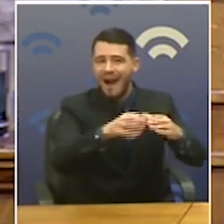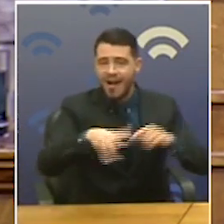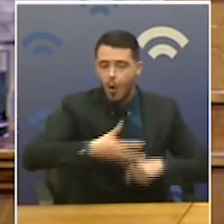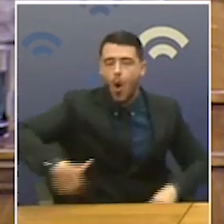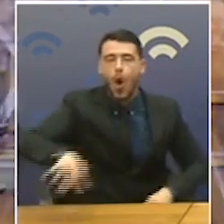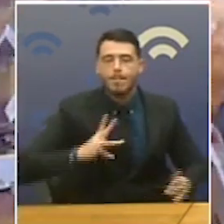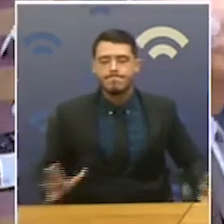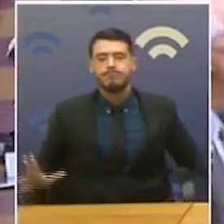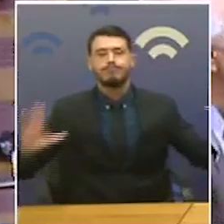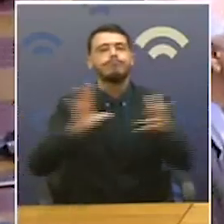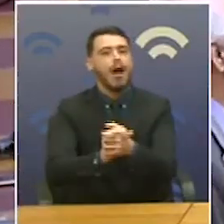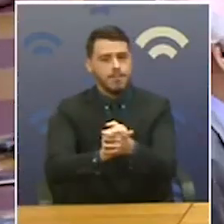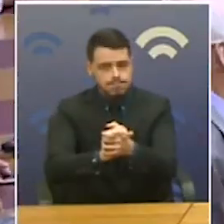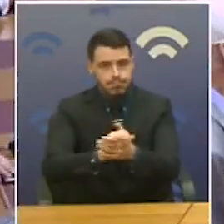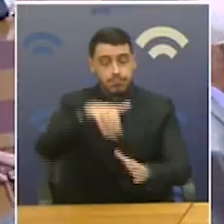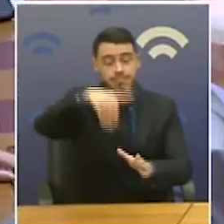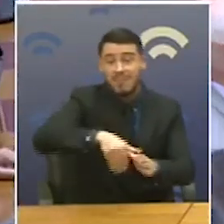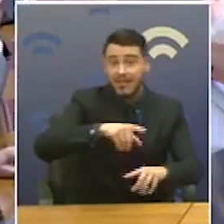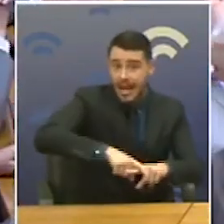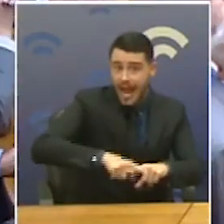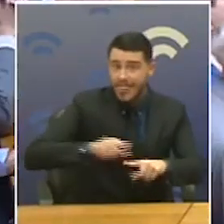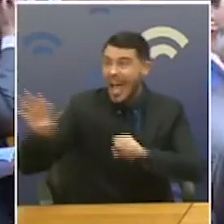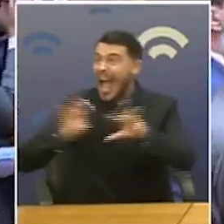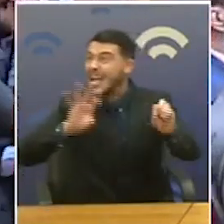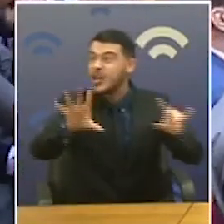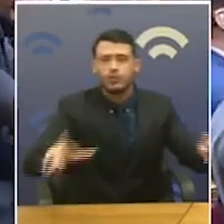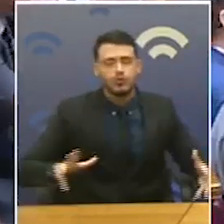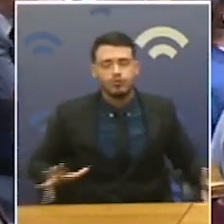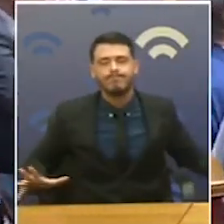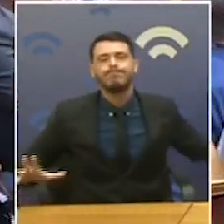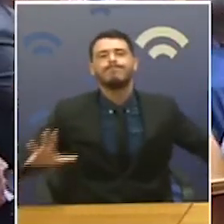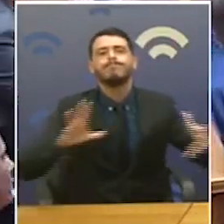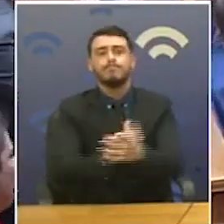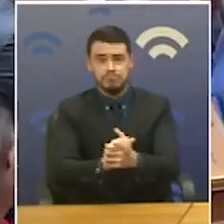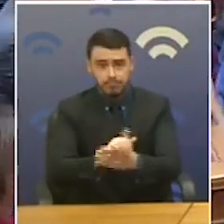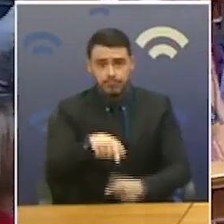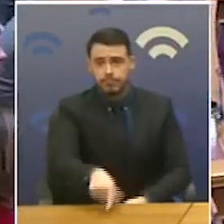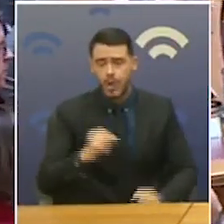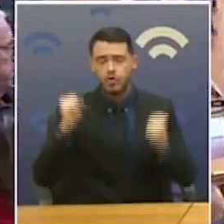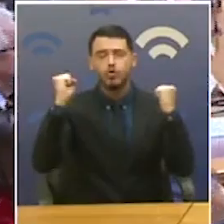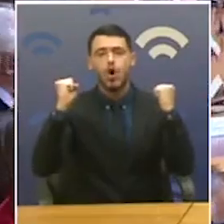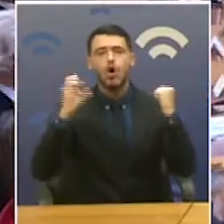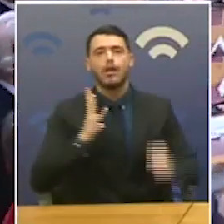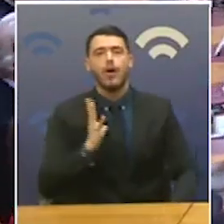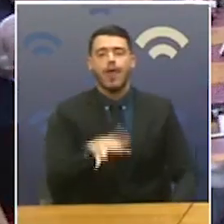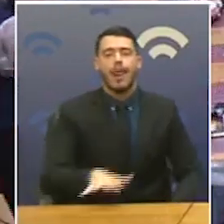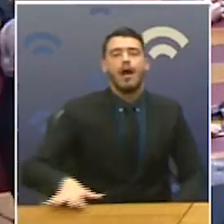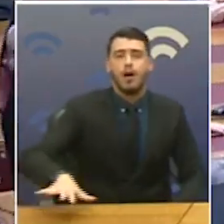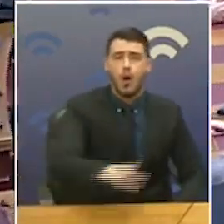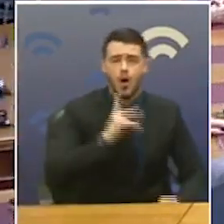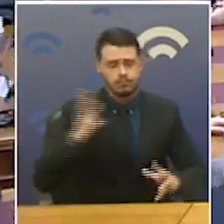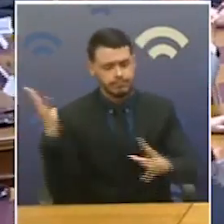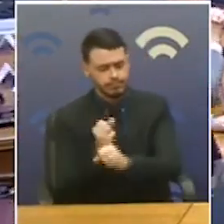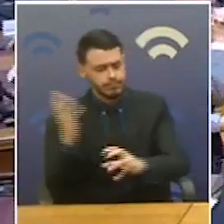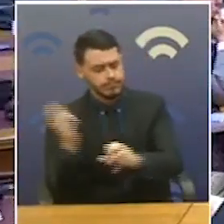υπόδουλης πατρίδας. Και πλέον ένα έθνος ζωντανό τέθηκε σε κίνηση. Με λαμπρές επιτυχίες αλλά και με